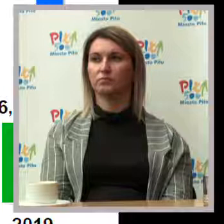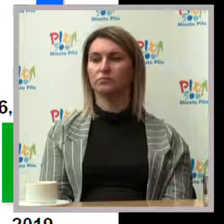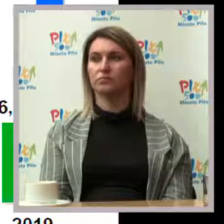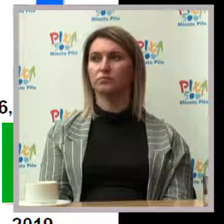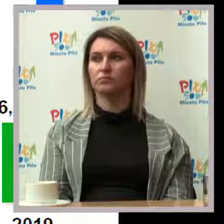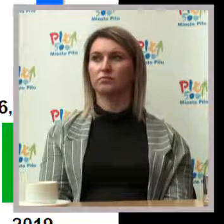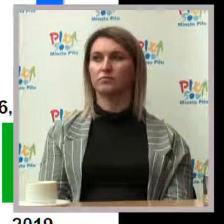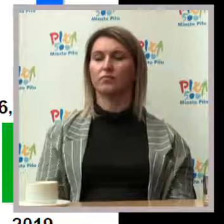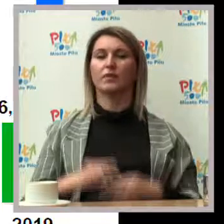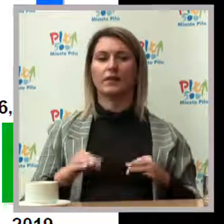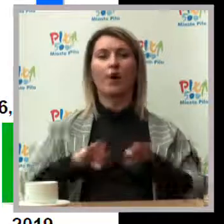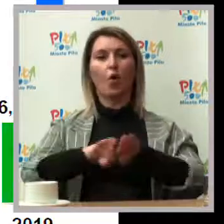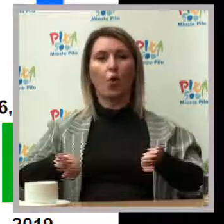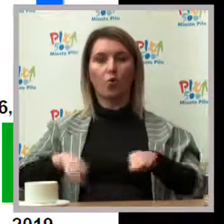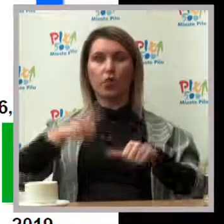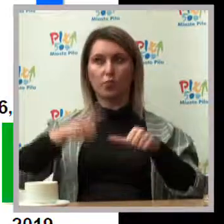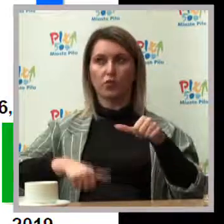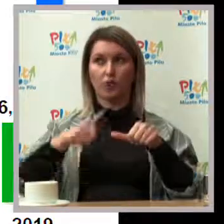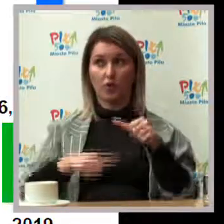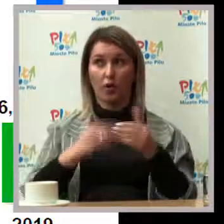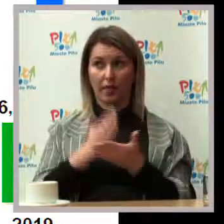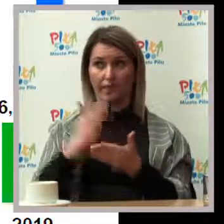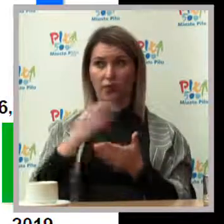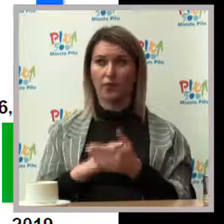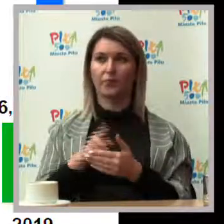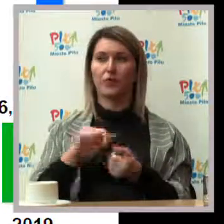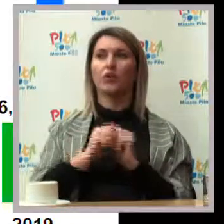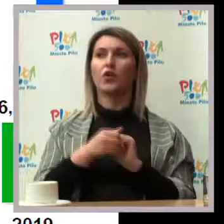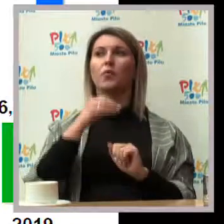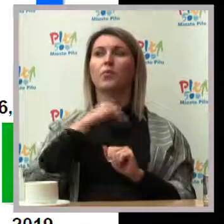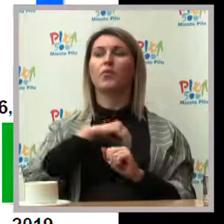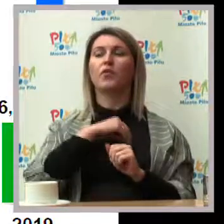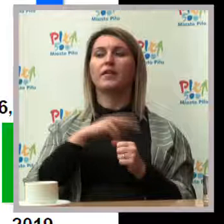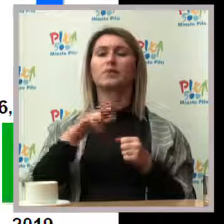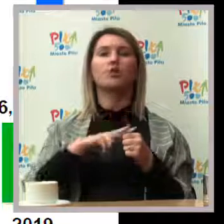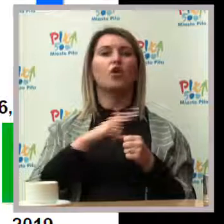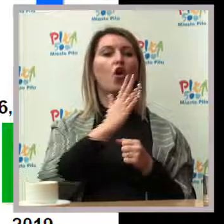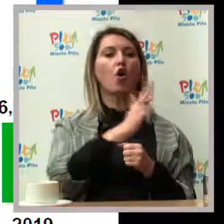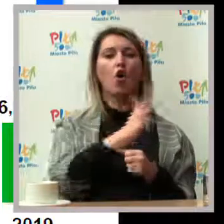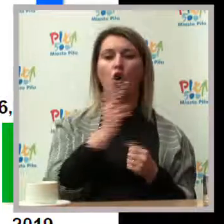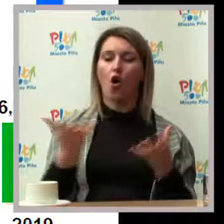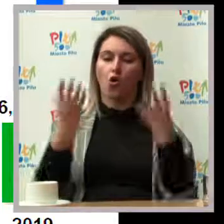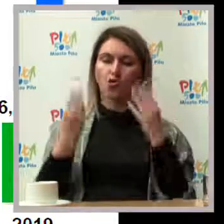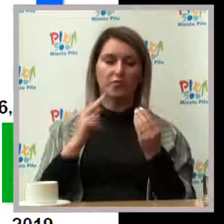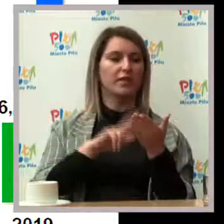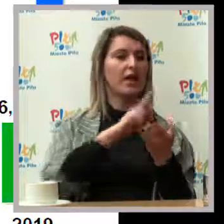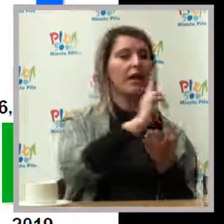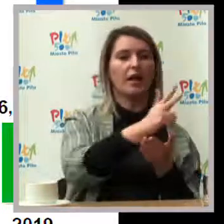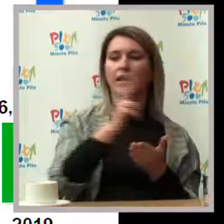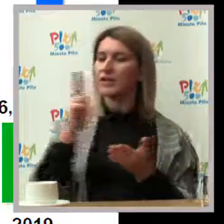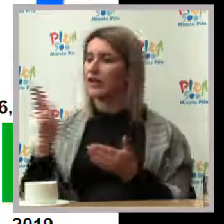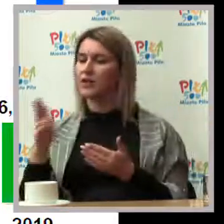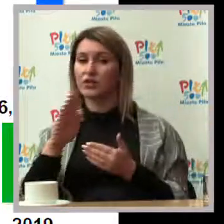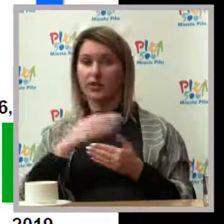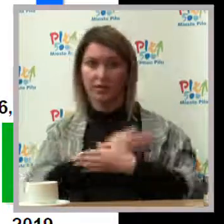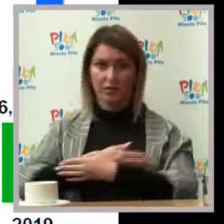proszę Państwa, same przedszkola, wpływy. To są dotacje, które otrzymujemy na dziecko, plus odpłatność rodziców za wyżywienie